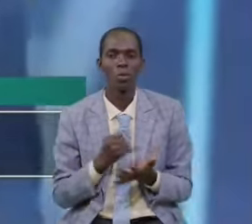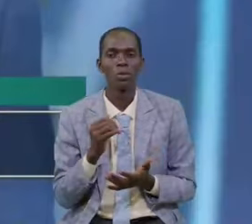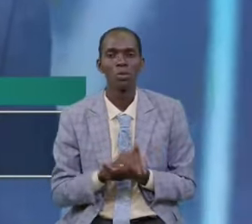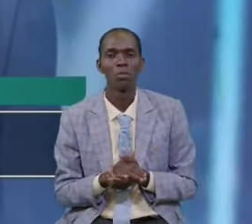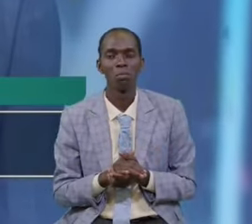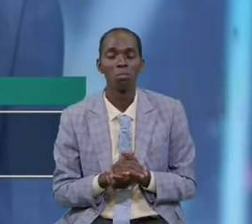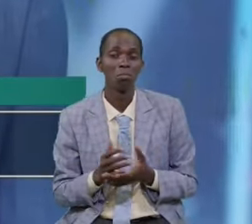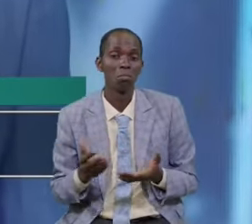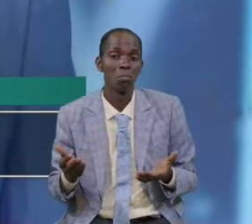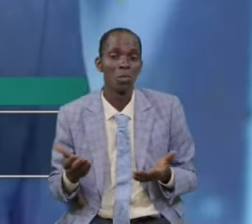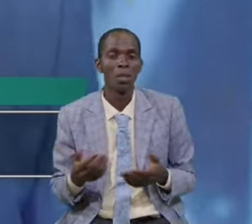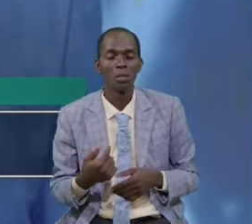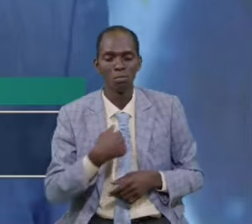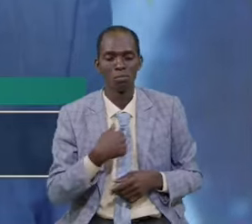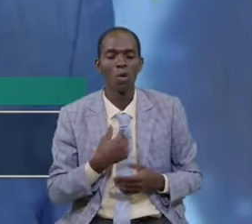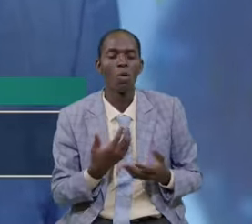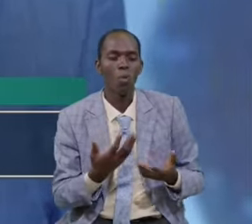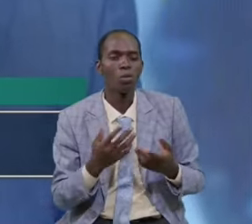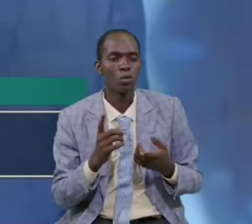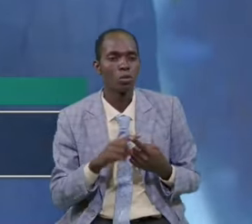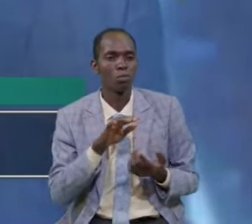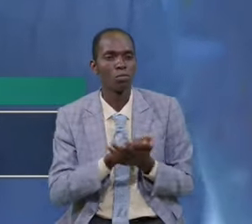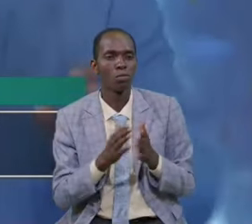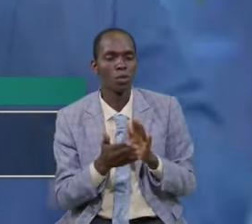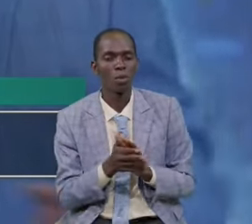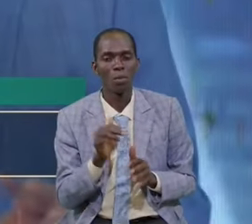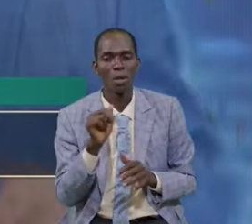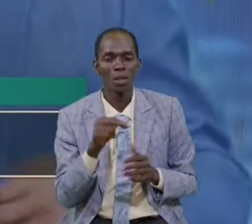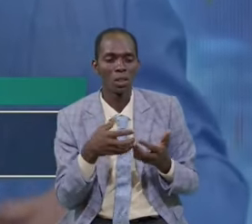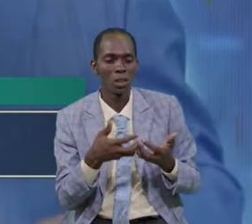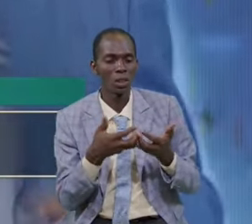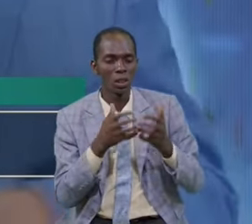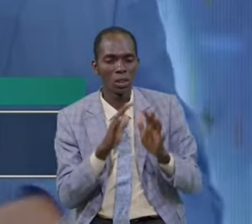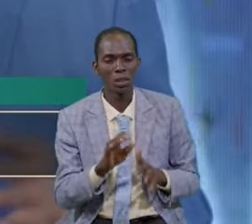Je veux devenir un ingénieur. Ça, c'est l'objectif.